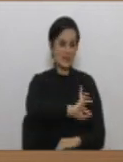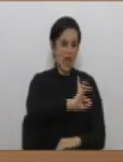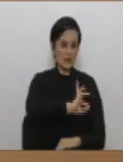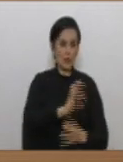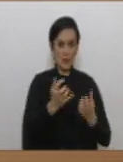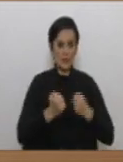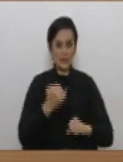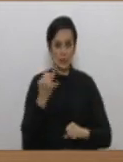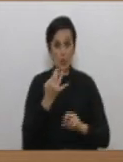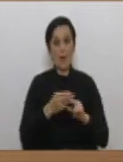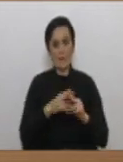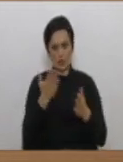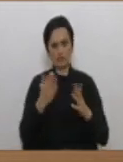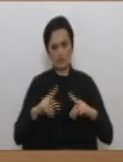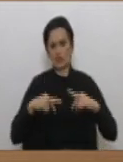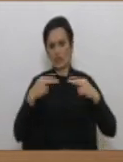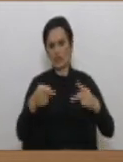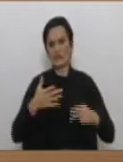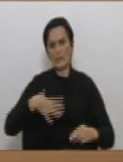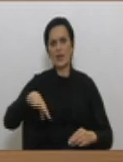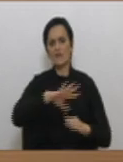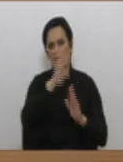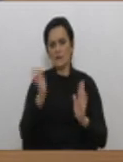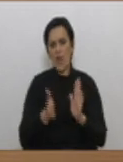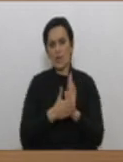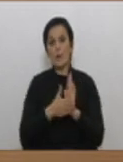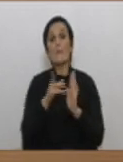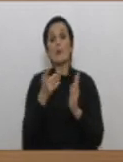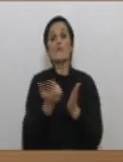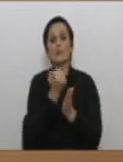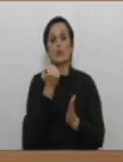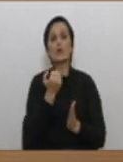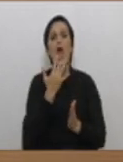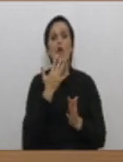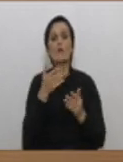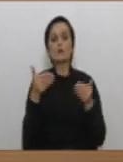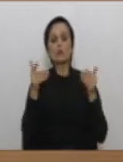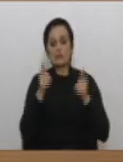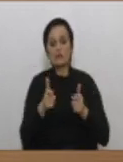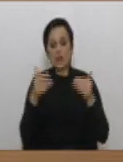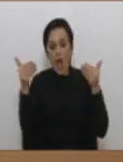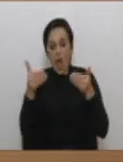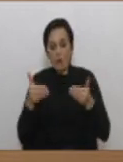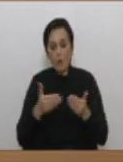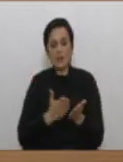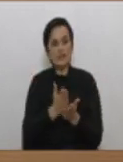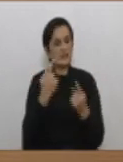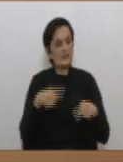mi-rebuli interese, ai mașini ce iți leba, am cu rana și cu la perda, mașini. Nu-i povit, eronului tam copiște exact. Scoane, iată-mi gamul sau asta.